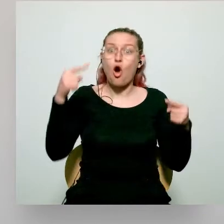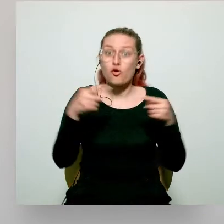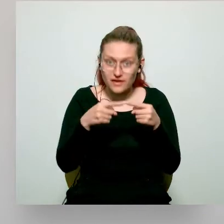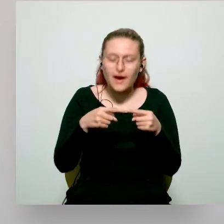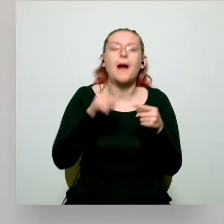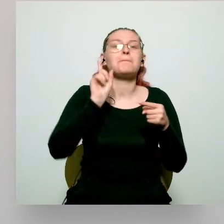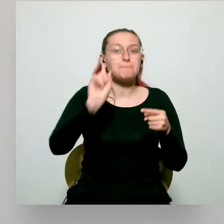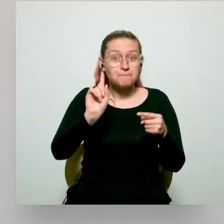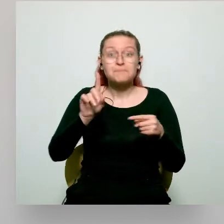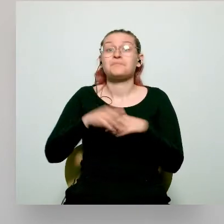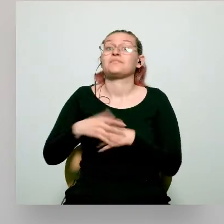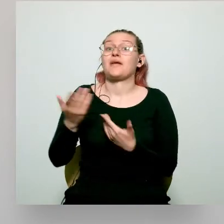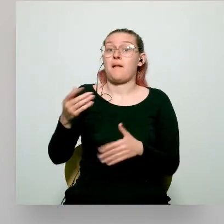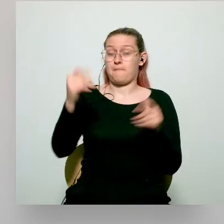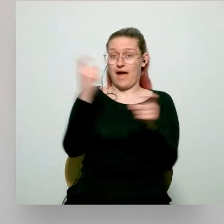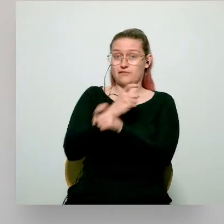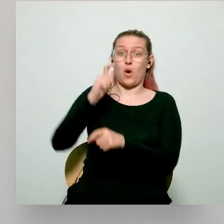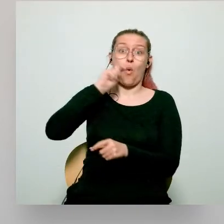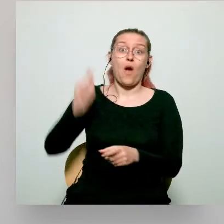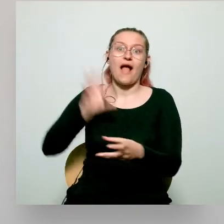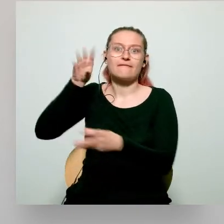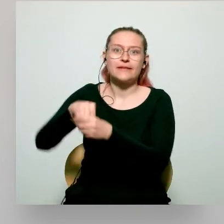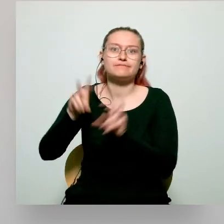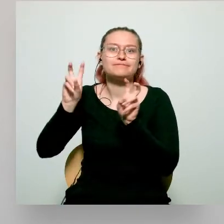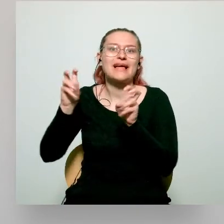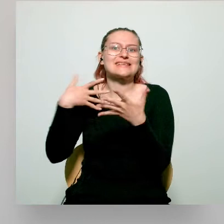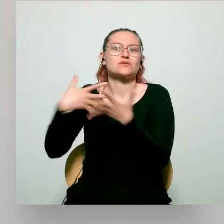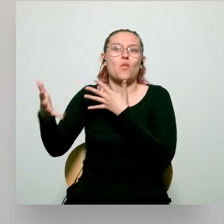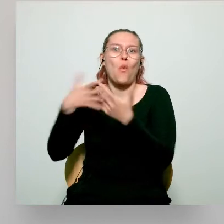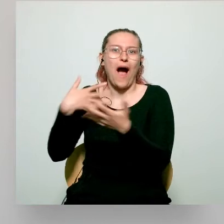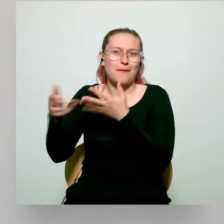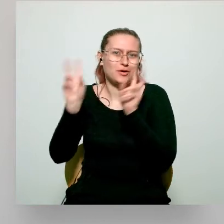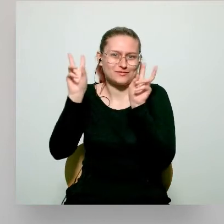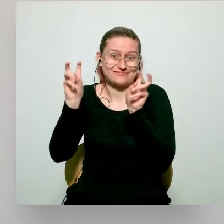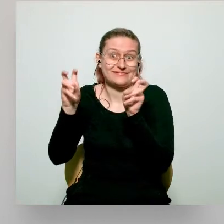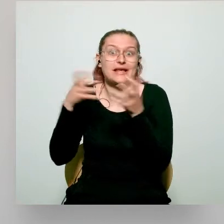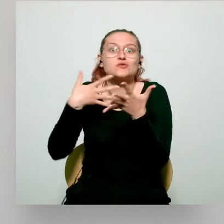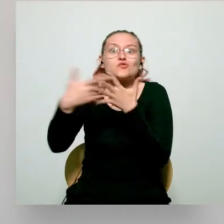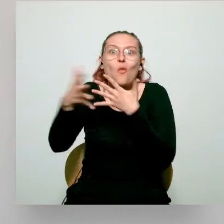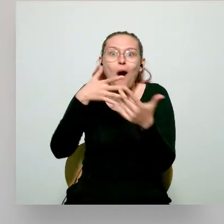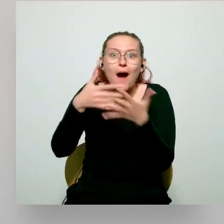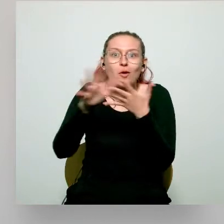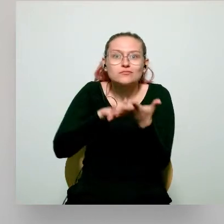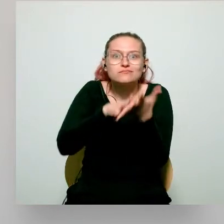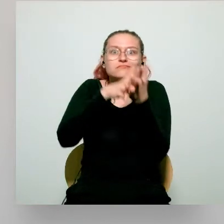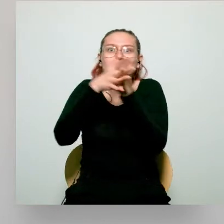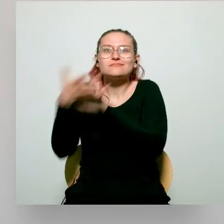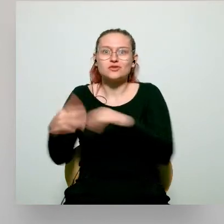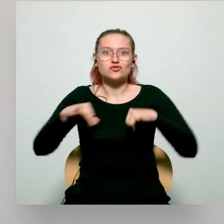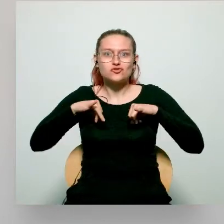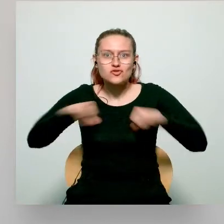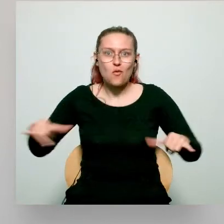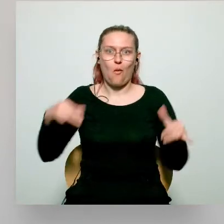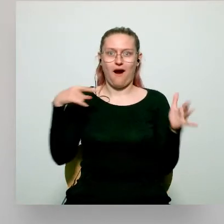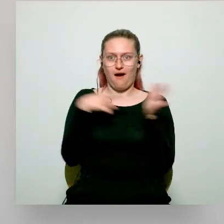ukraińskiego, postradzieckiego państwa ukraińskiego, ta słabość okazała się siłą tego państwa.